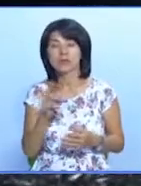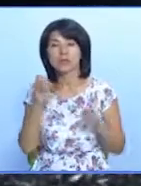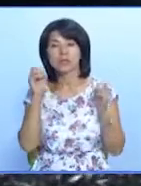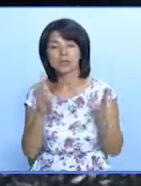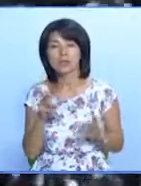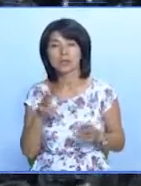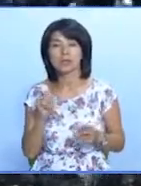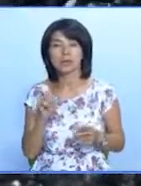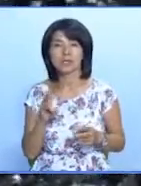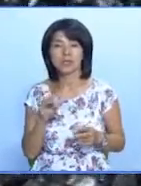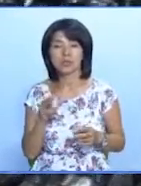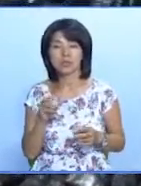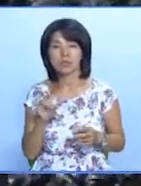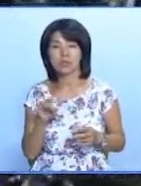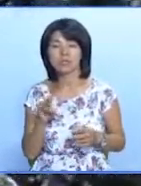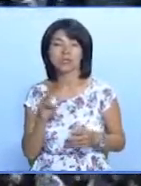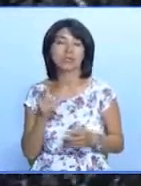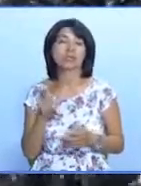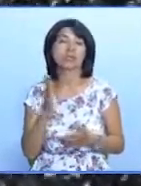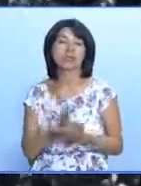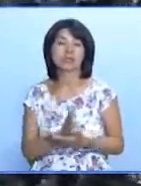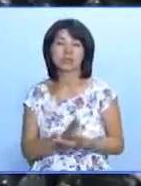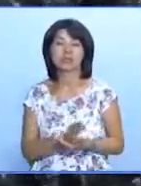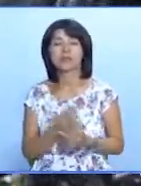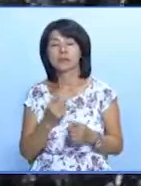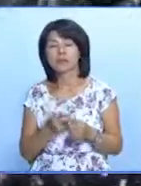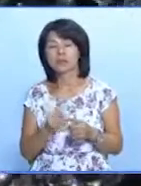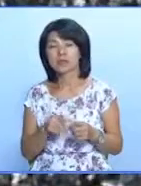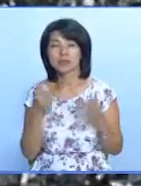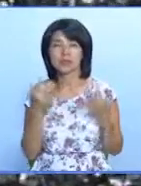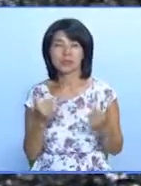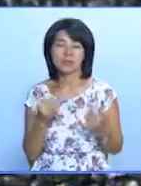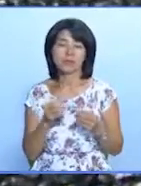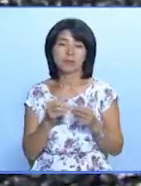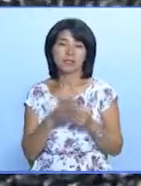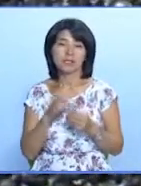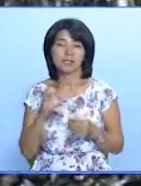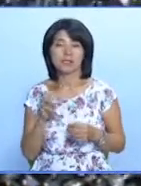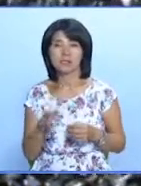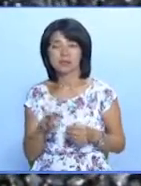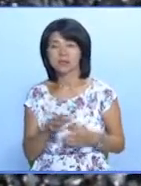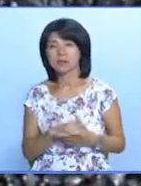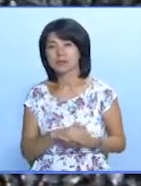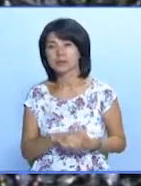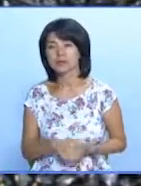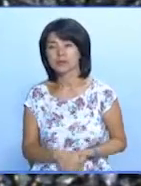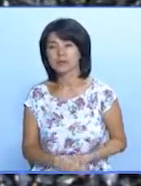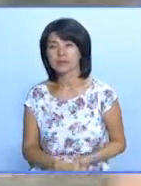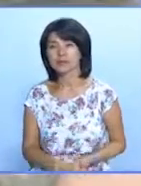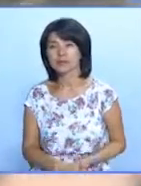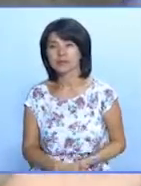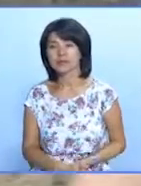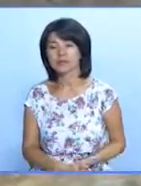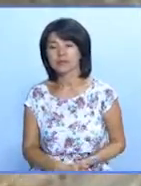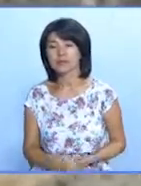жұмыс барысымен танысты. Жоба талаптары бойынша қиыршық тастың биіктігі 15 сантиметр, ал бетіндегі асфальт 5 сантиметр болуы керек.